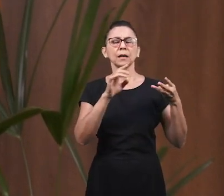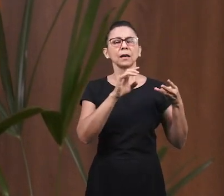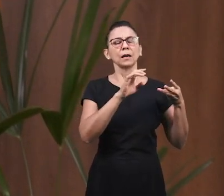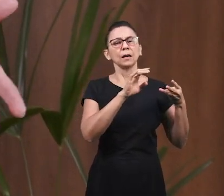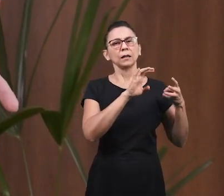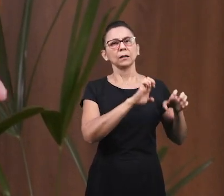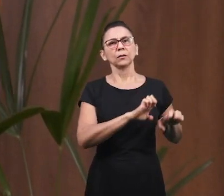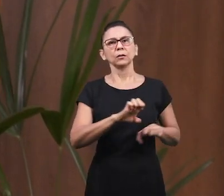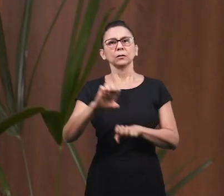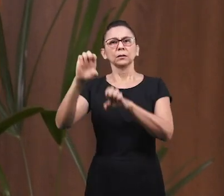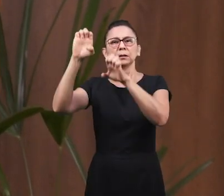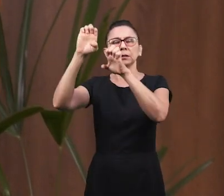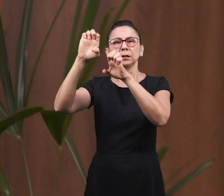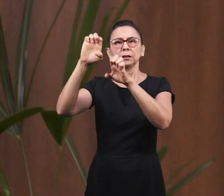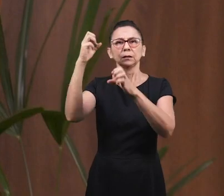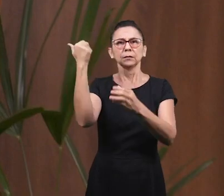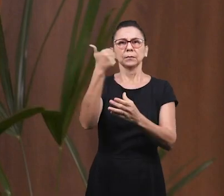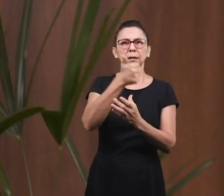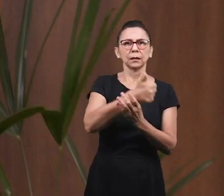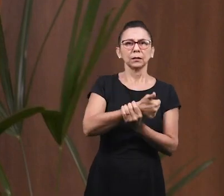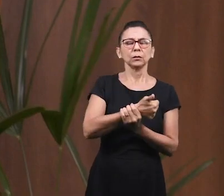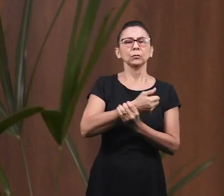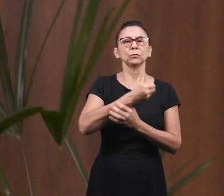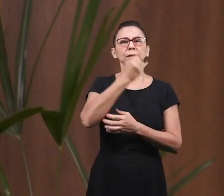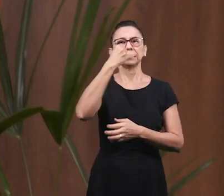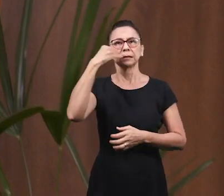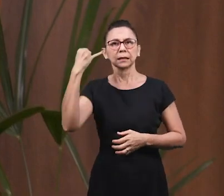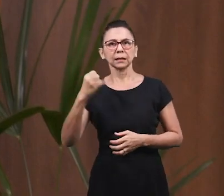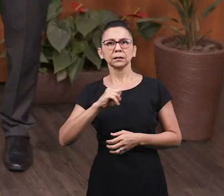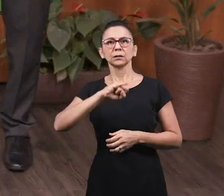patriarches, Abraham, Isaac, Jacob.